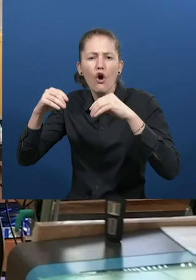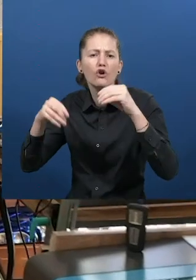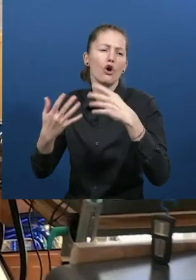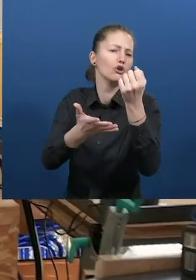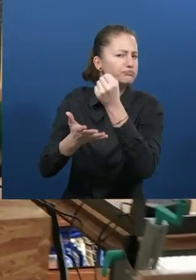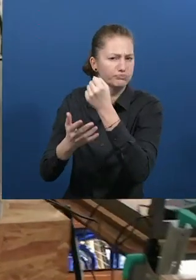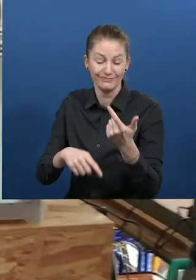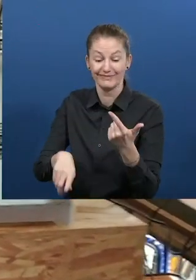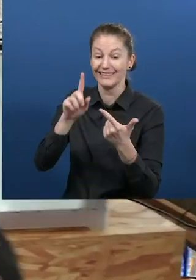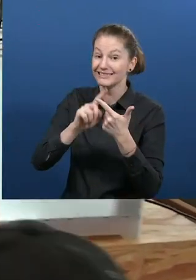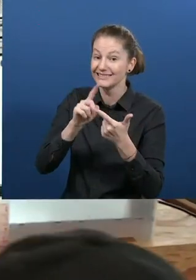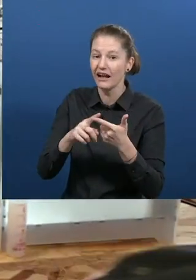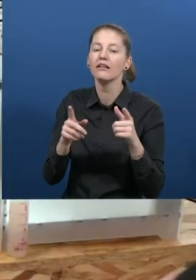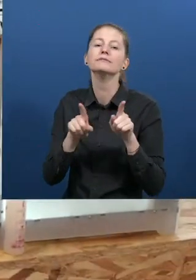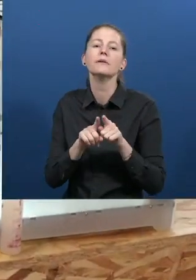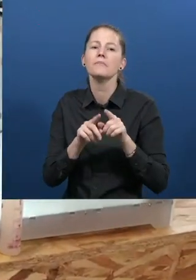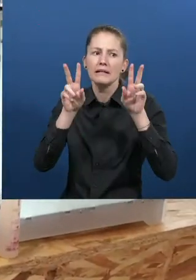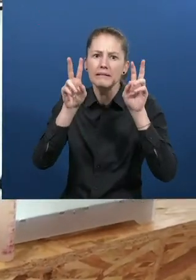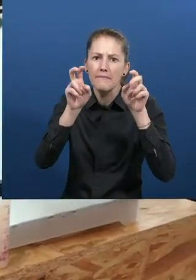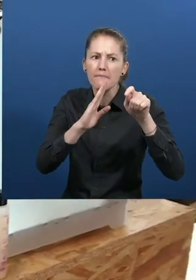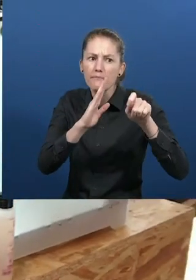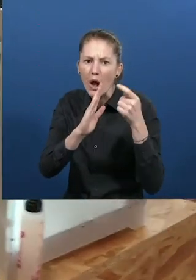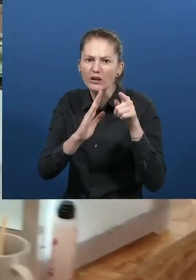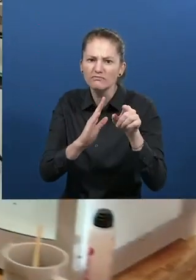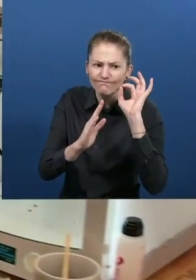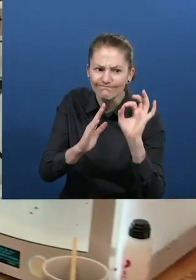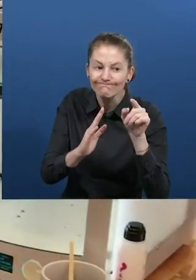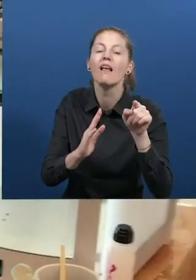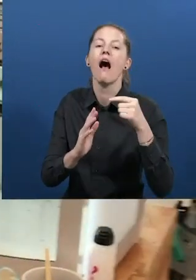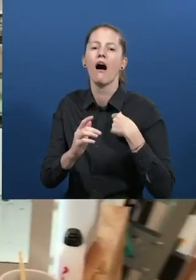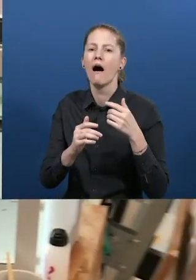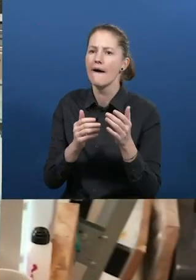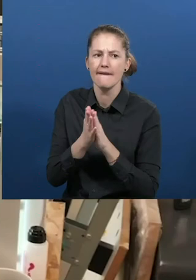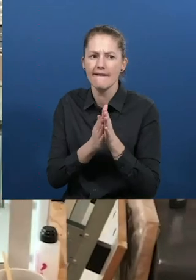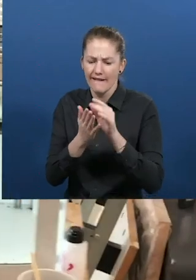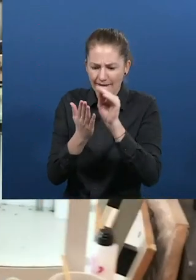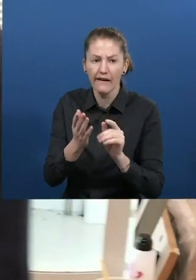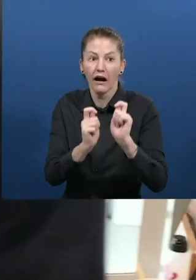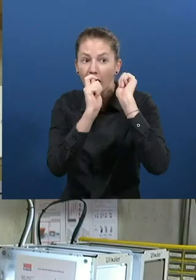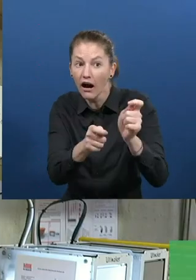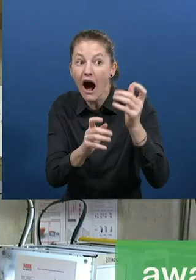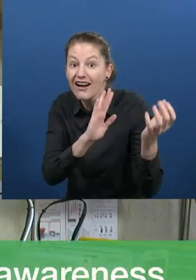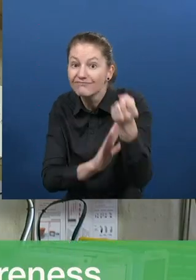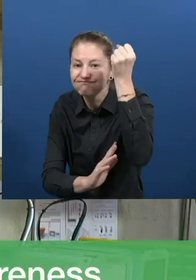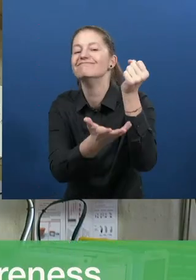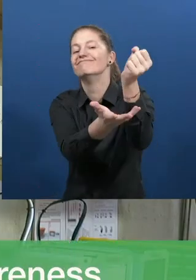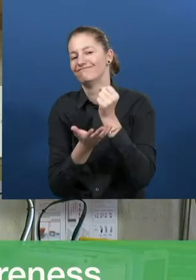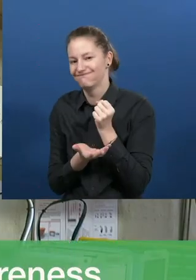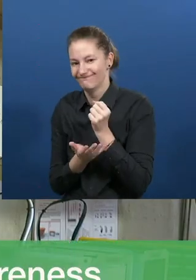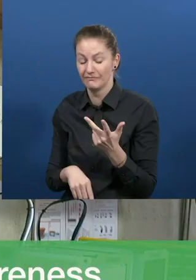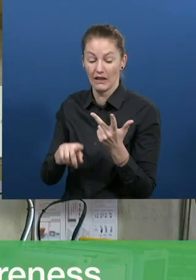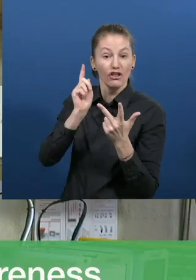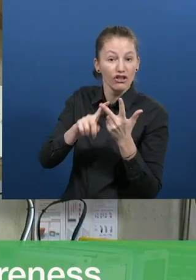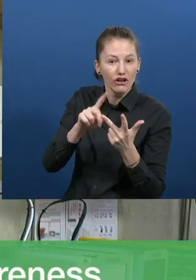des donateurs. Des projets spécifiques et thématiques en deuxième axe, eux sont financés souvent par des appels à projets. Et un troisième axe, ce sont